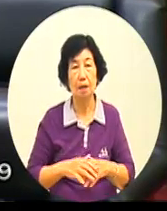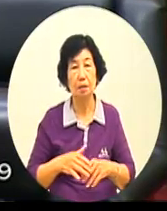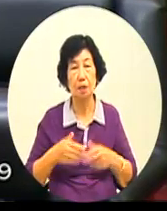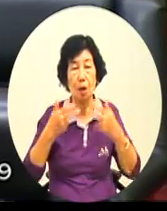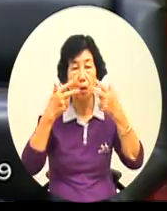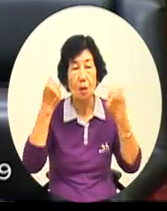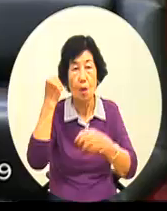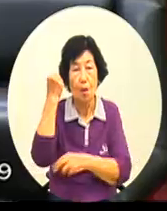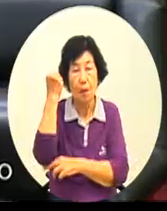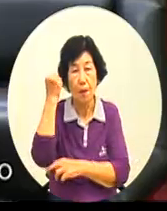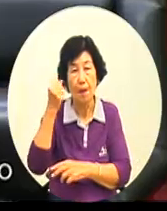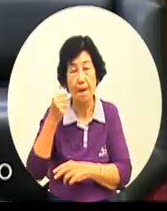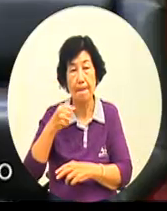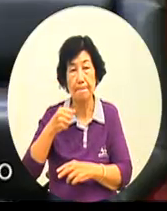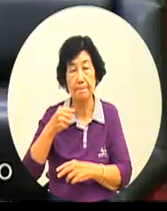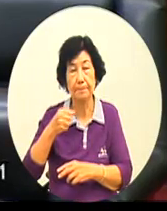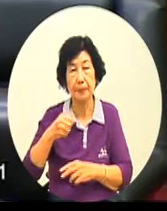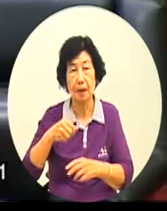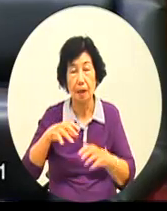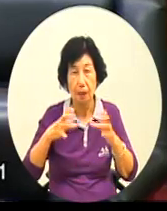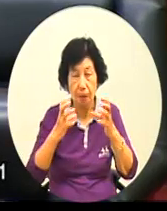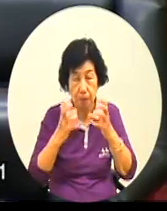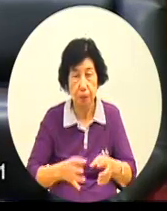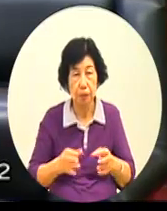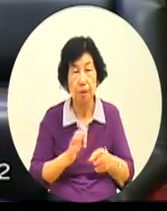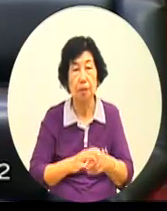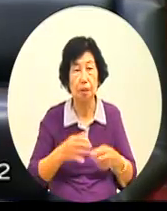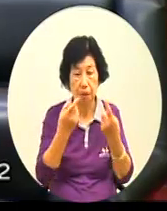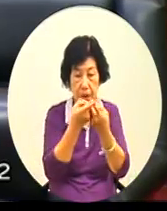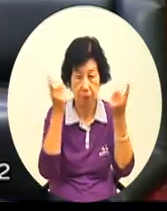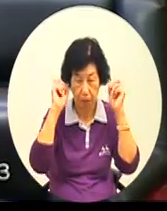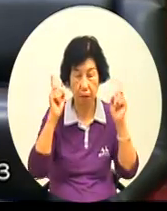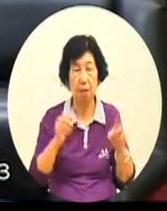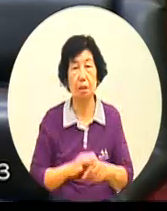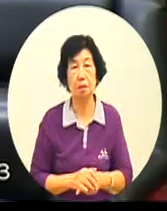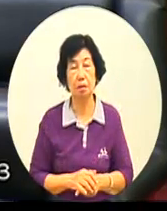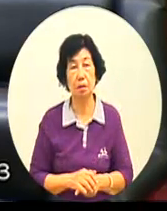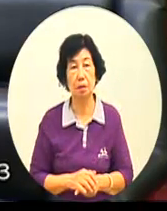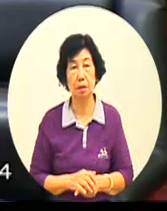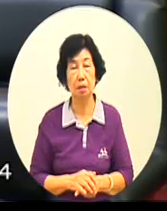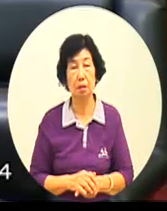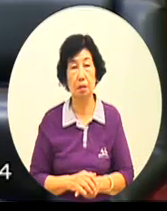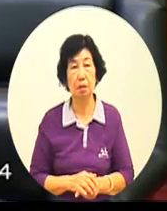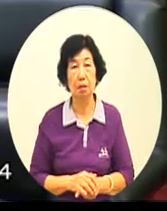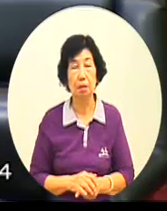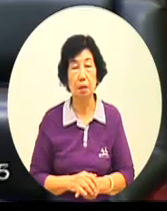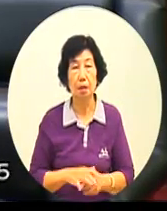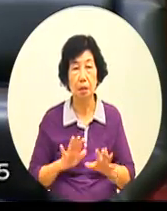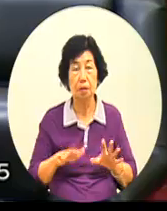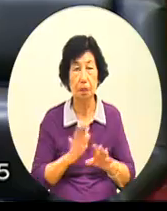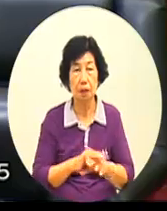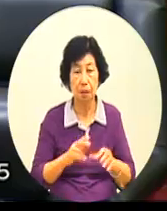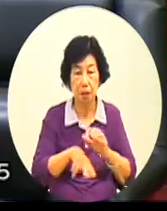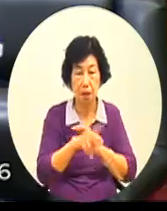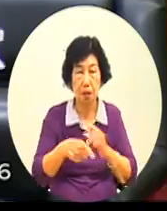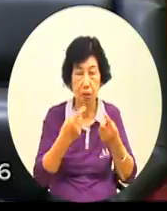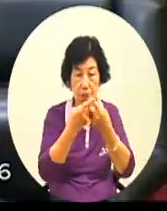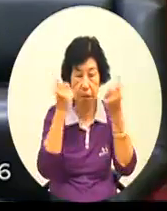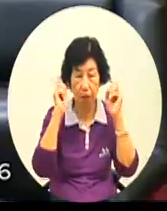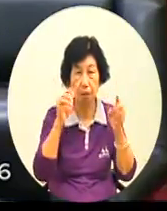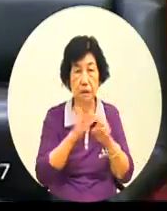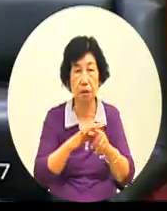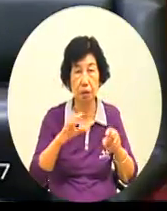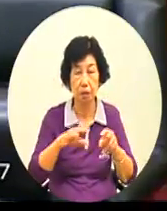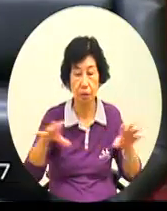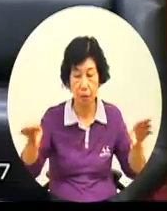部落大学呢？现在已经跟这个我们的这个部落大学跟空大已经结合了，可是在结合